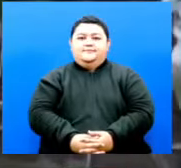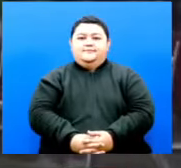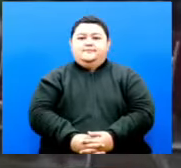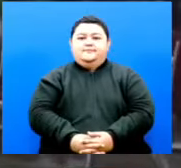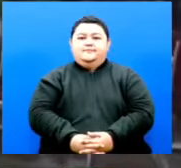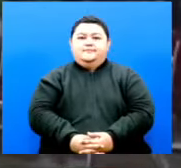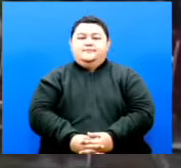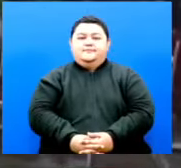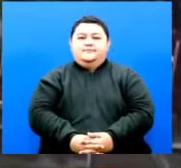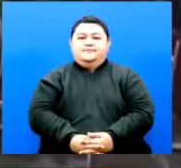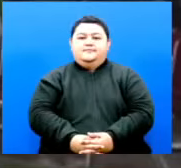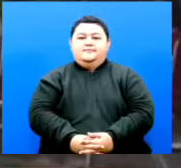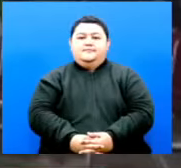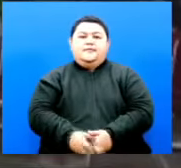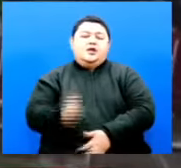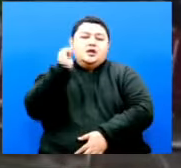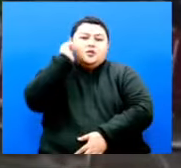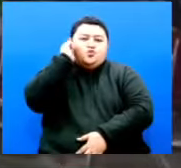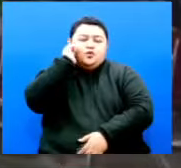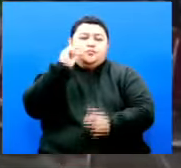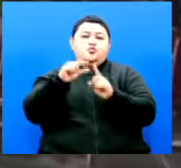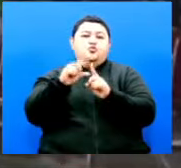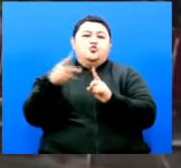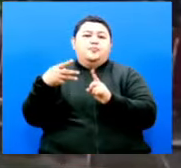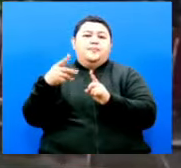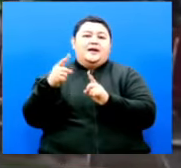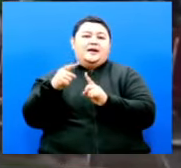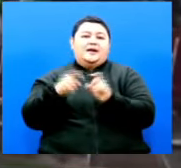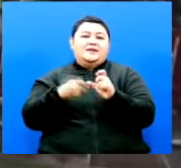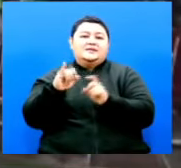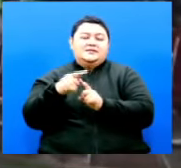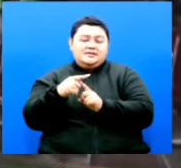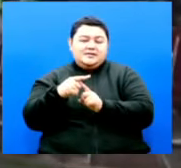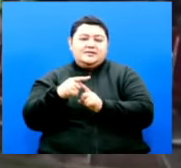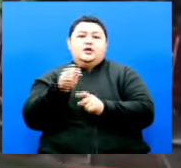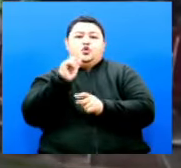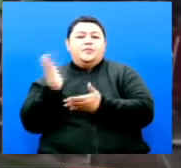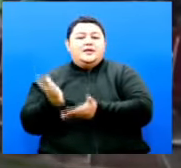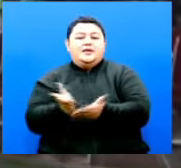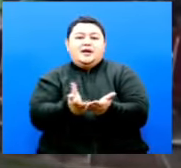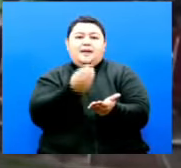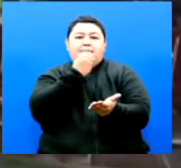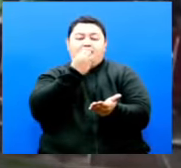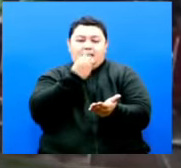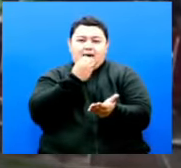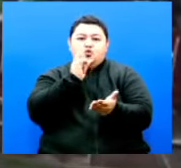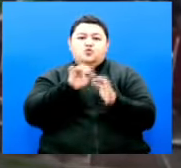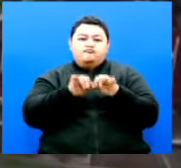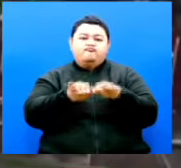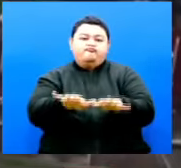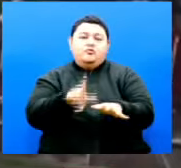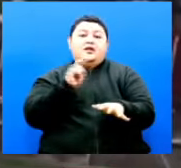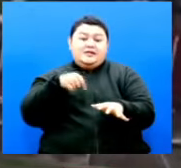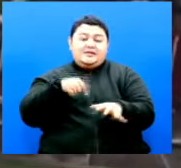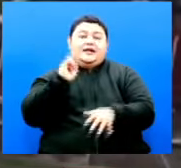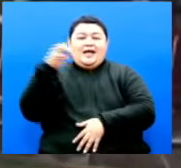Ibu-ibu Persit, Polwan, Ibu Bayangkari yang menyiapkan, masak, kita memakan apa yang ada. Terus di sini juga kita punya ayam petelur.